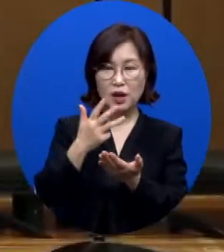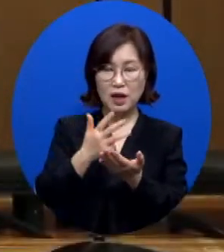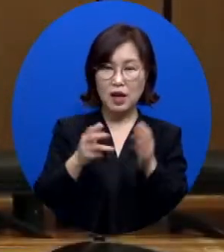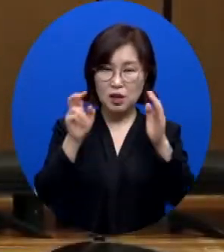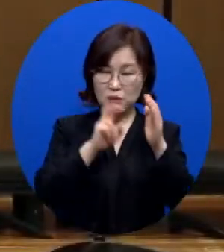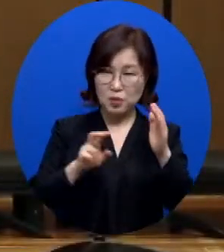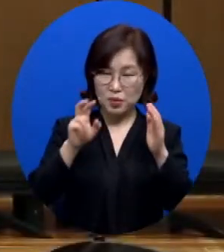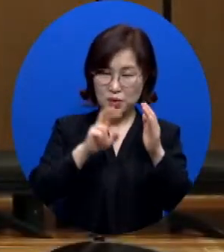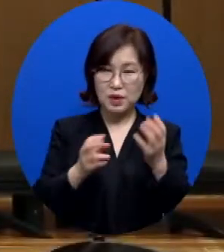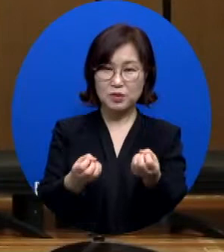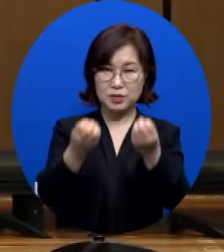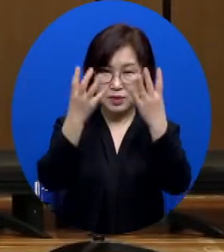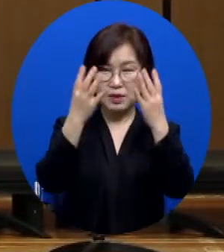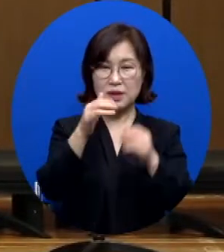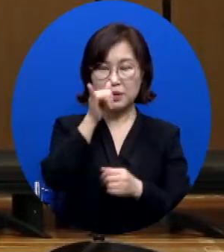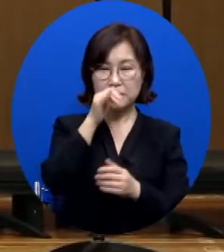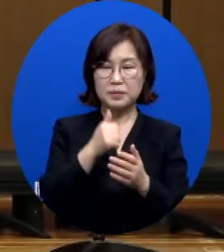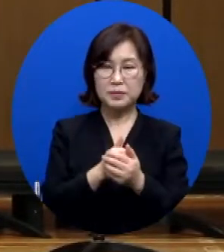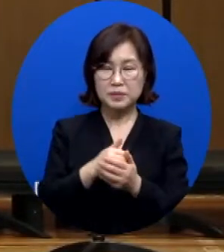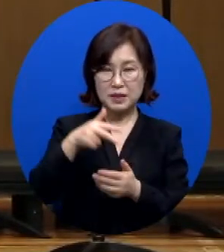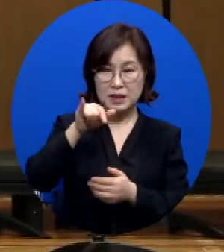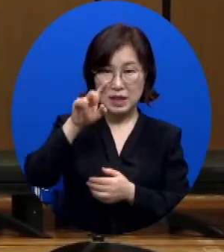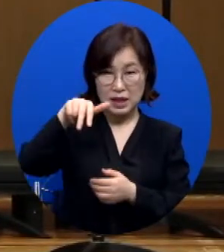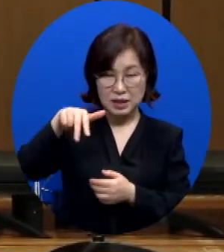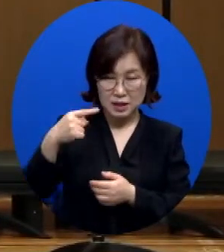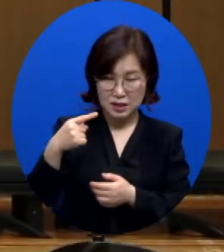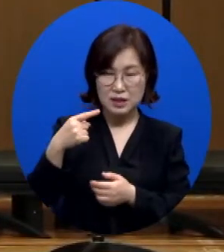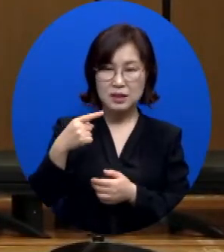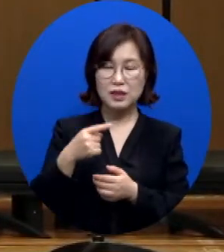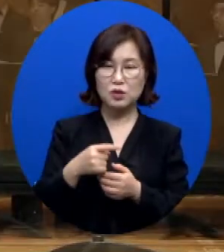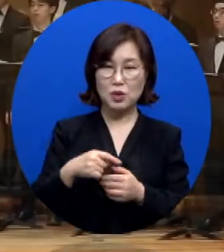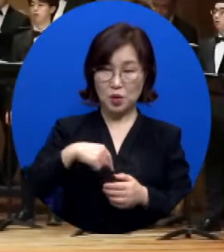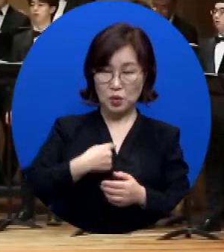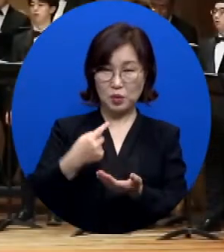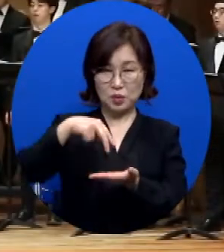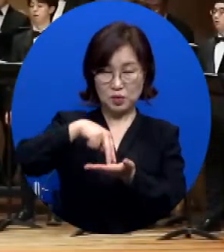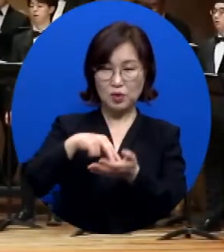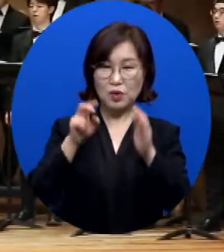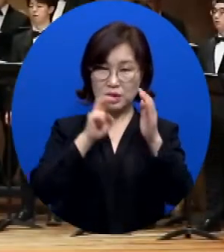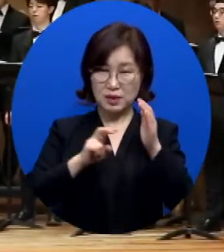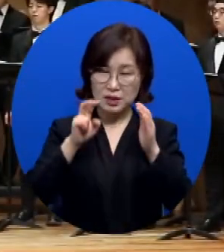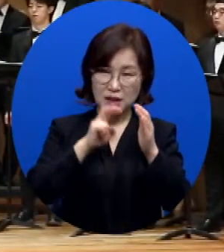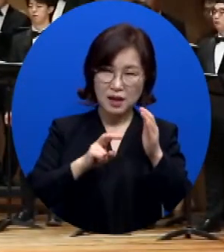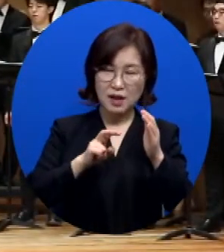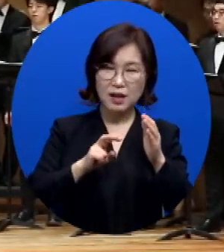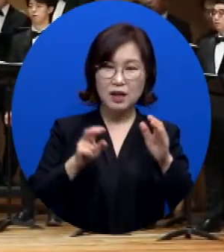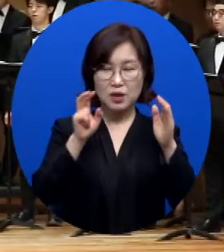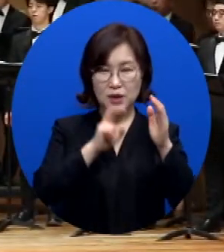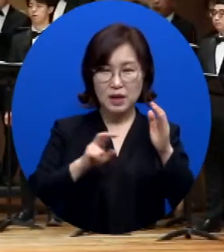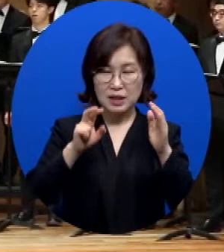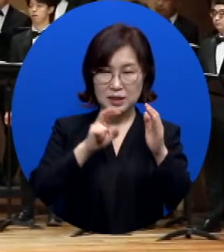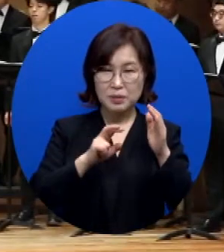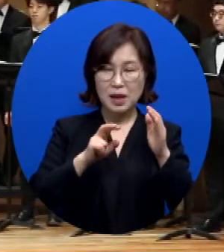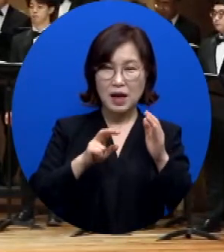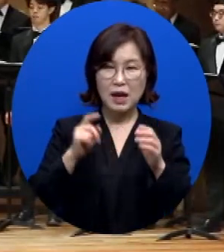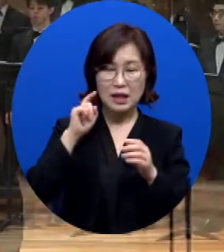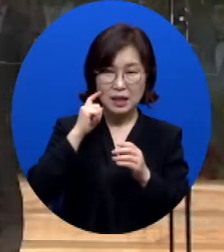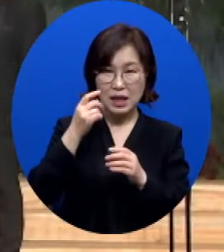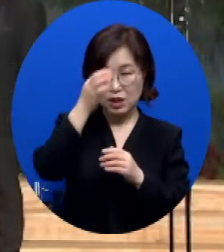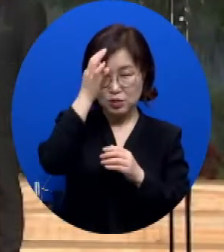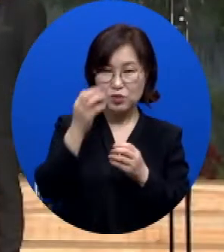준비됐습니다. 특히 재즈 트럼펫 무대와 소프라노 독주로 무대를 꾸며 다채로운 음악예술 공연이 될